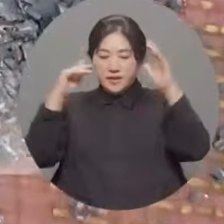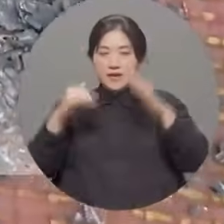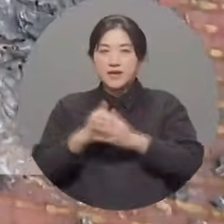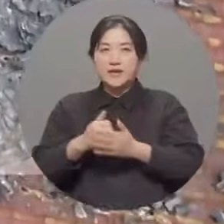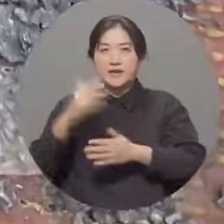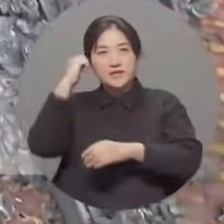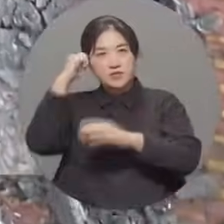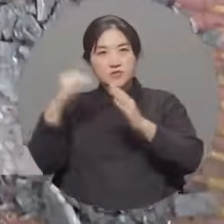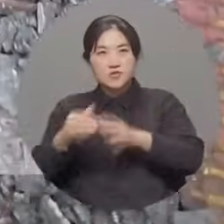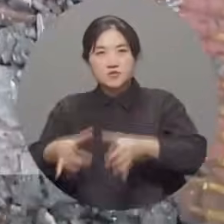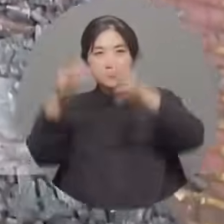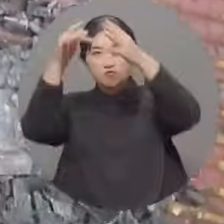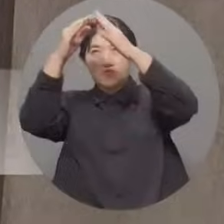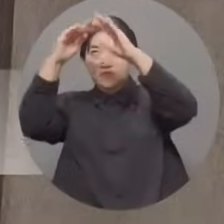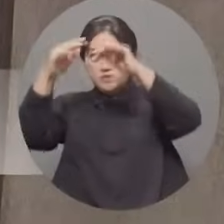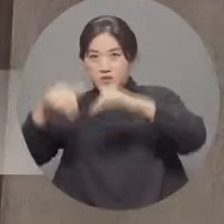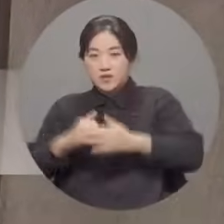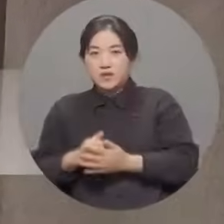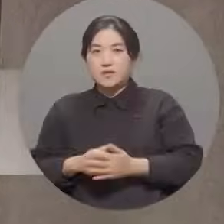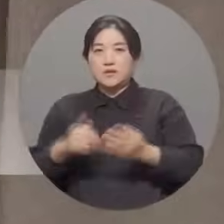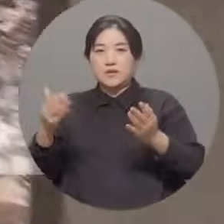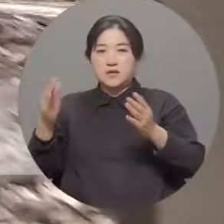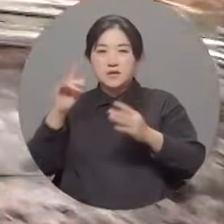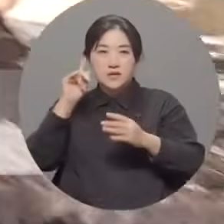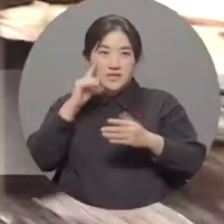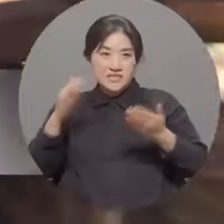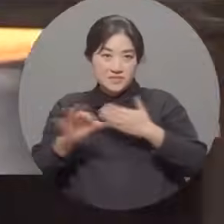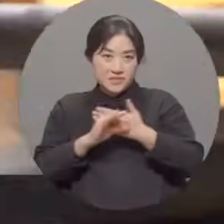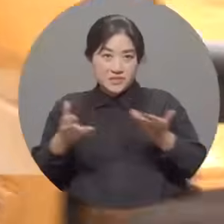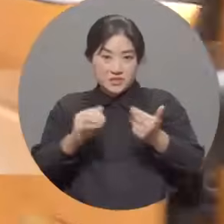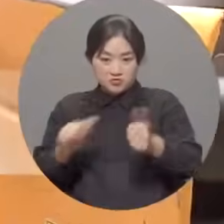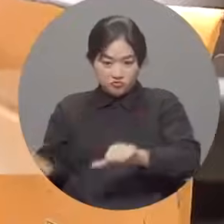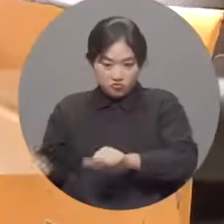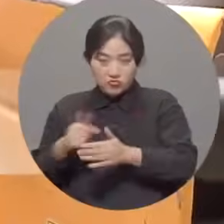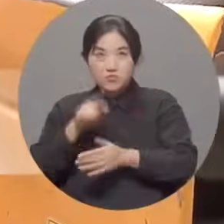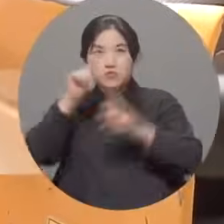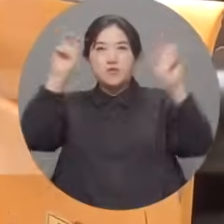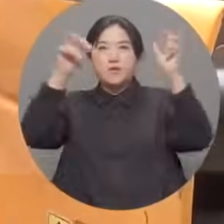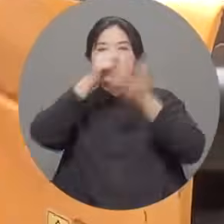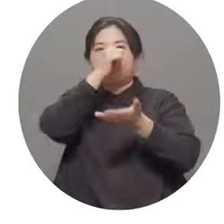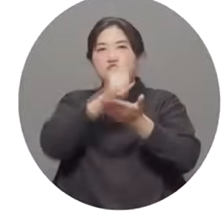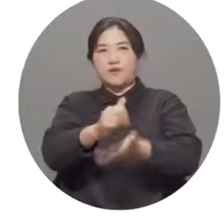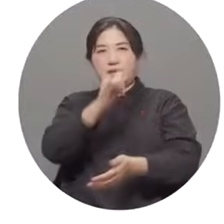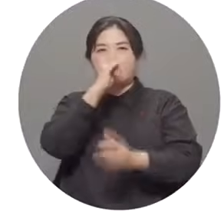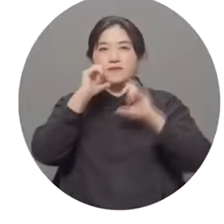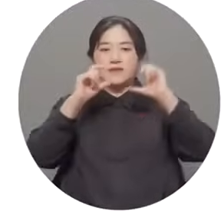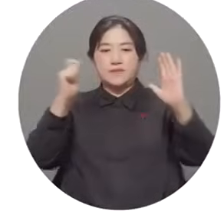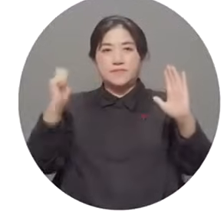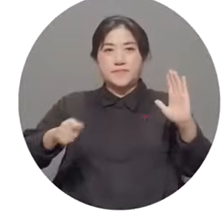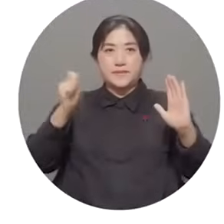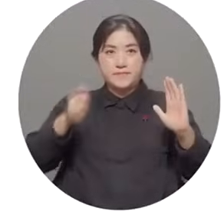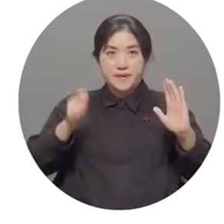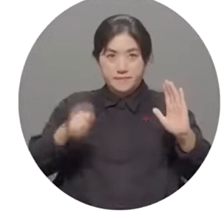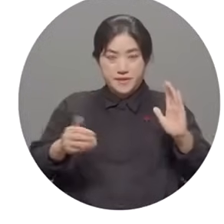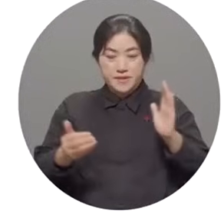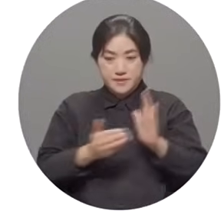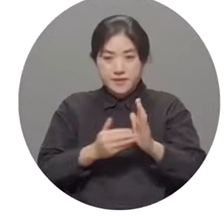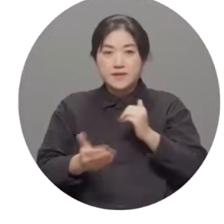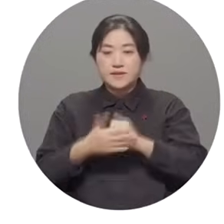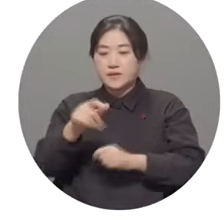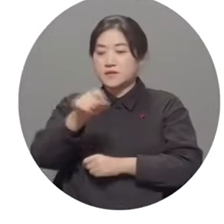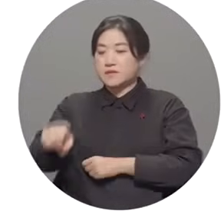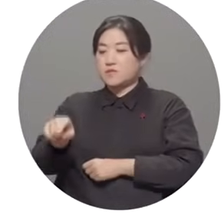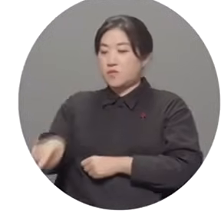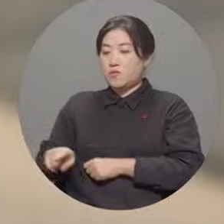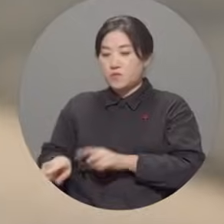해체하다 일용직 노동자가 숨진 사건에 대해 원청업체 대표도 유죄 판결을 받았습니다. 이제는 원청업체도